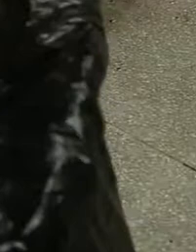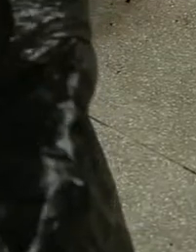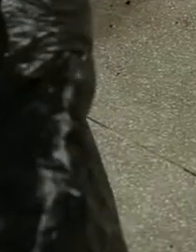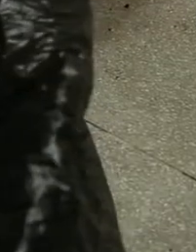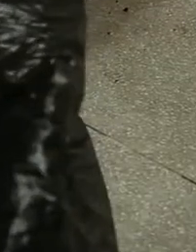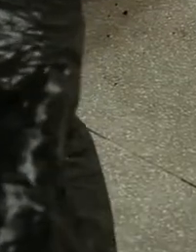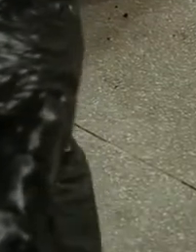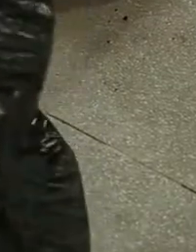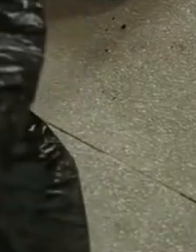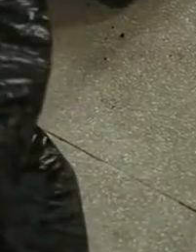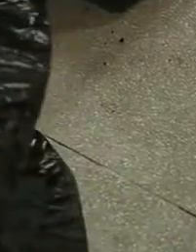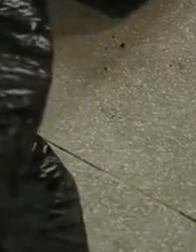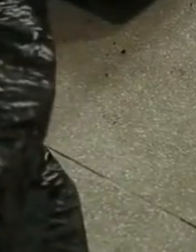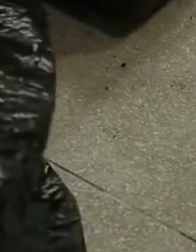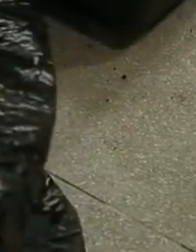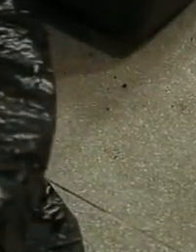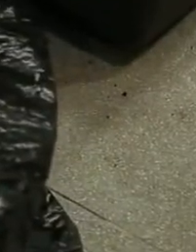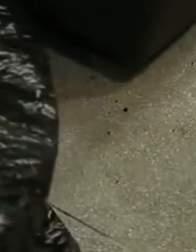다음 봉지.